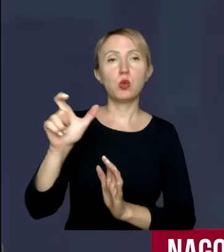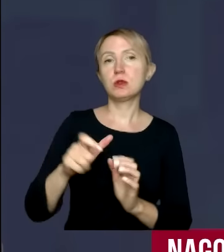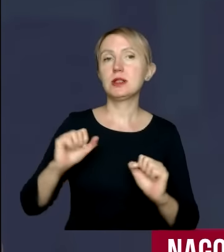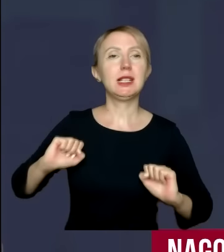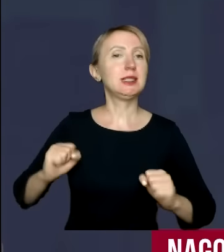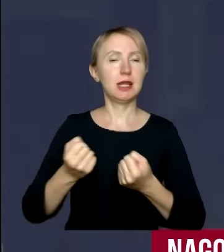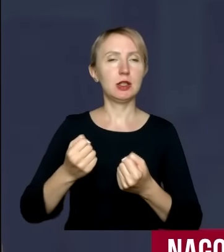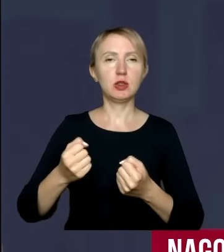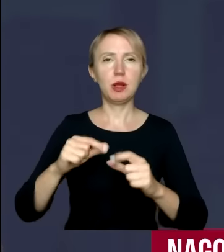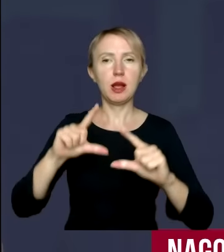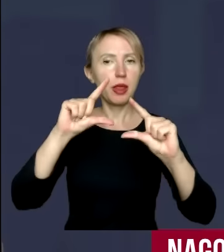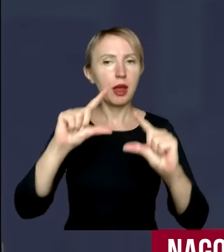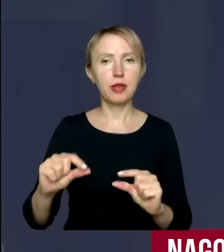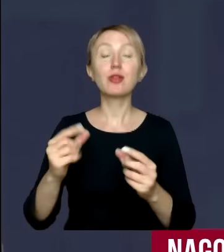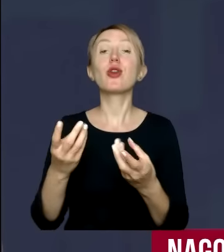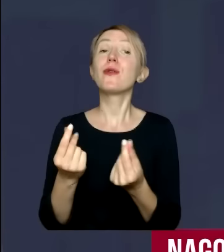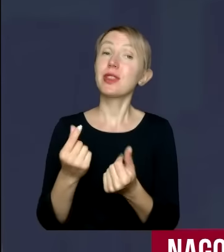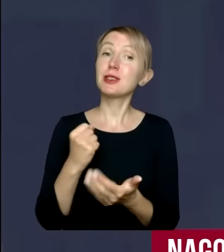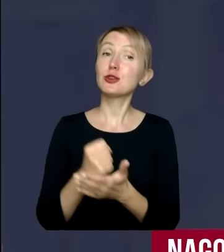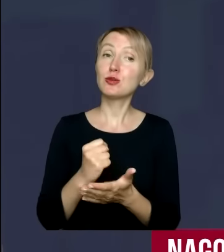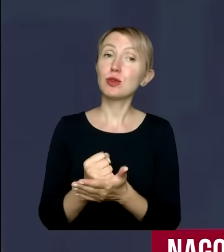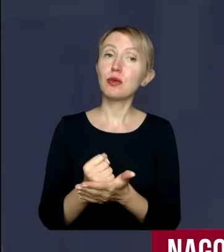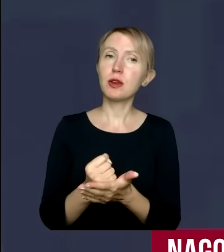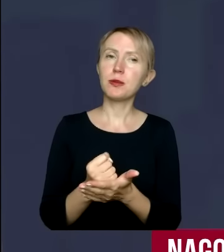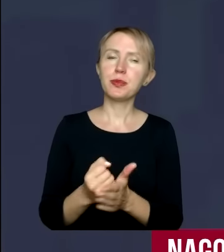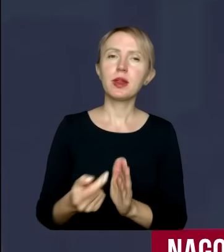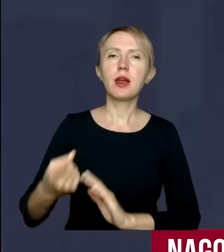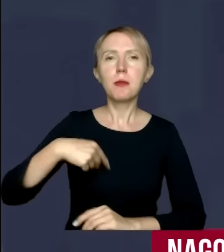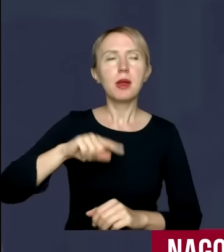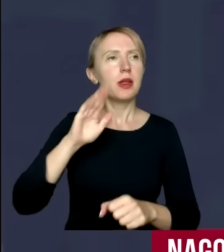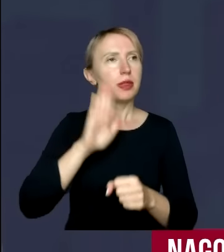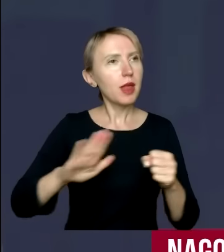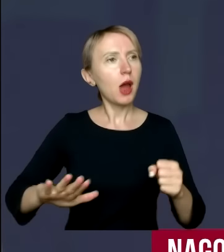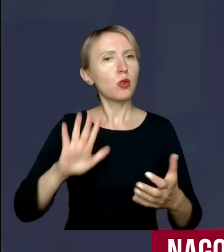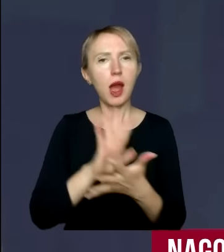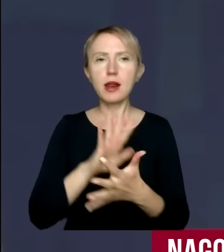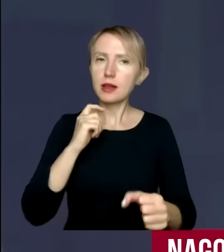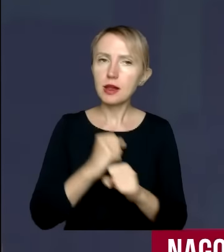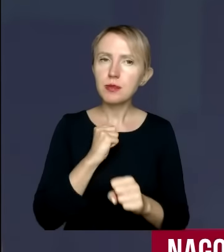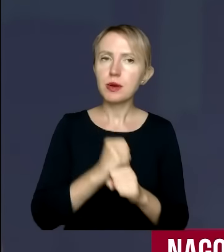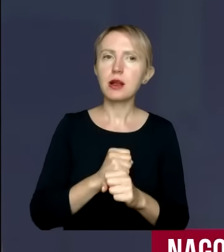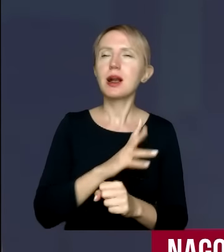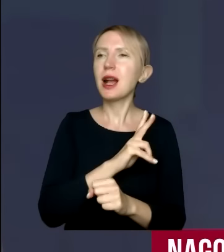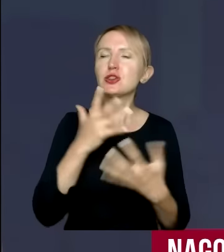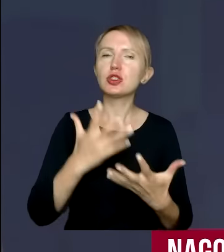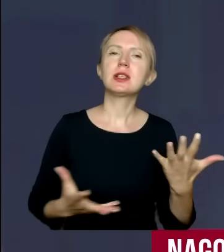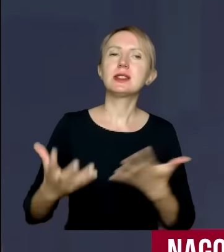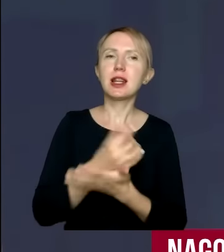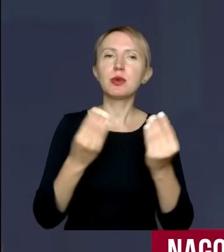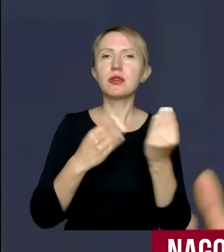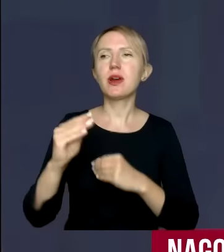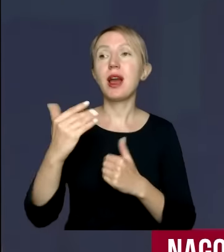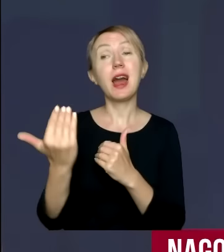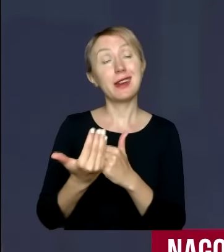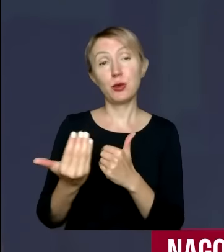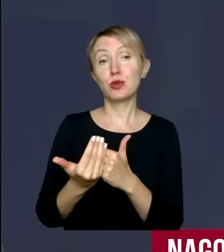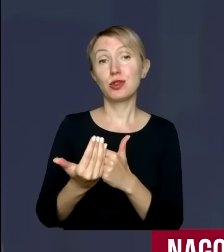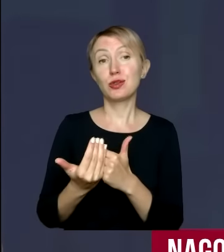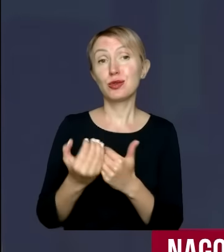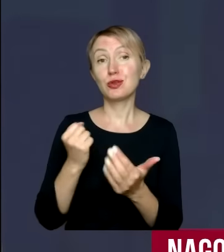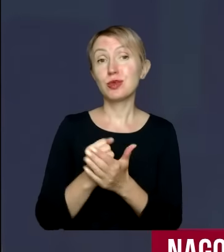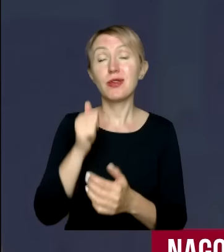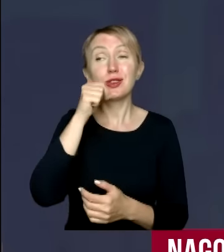jest kwestia finansowa prawda jesteśmy narodem pracowitym oczywiście każdy chciałby więcej zarabiać rachunki to jest kwestia która dotyka nas